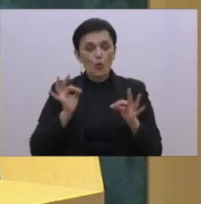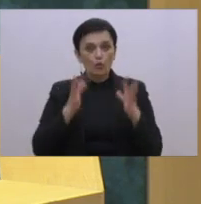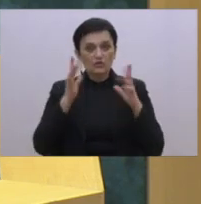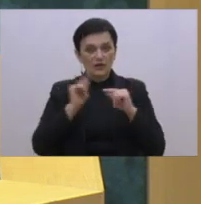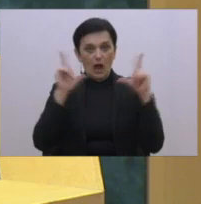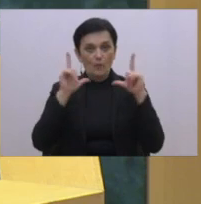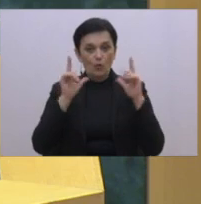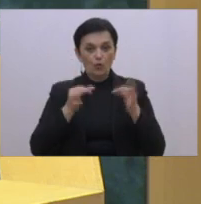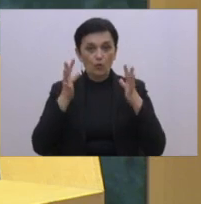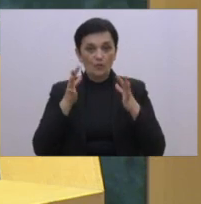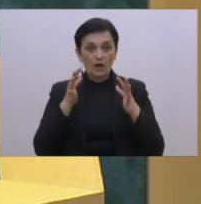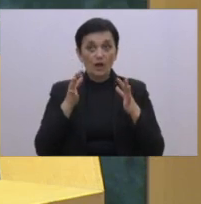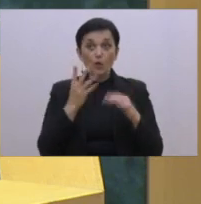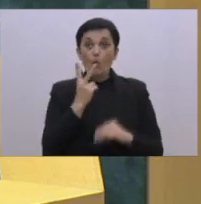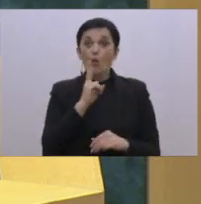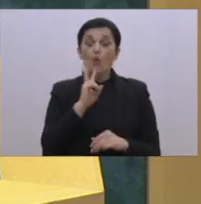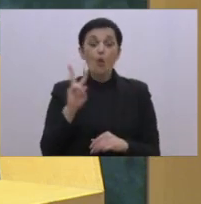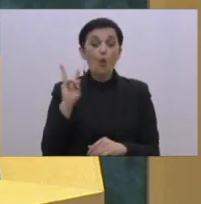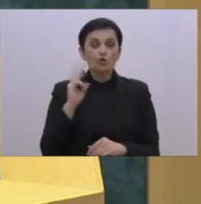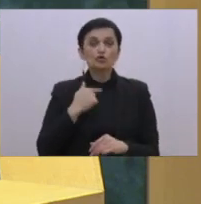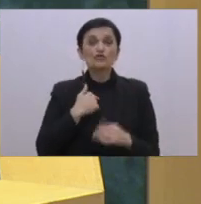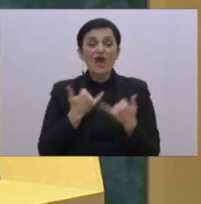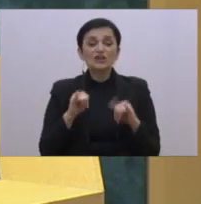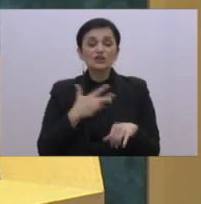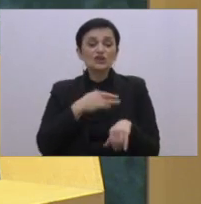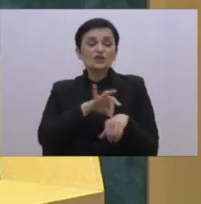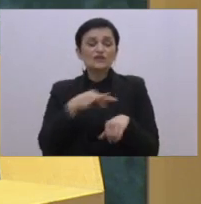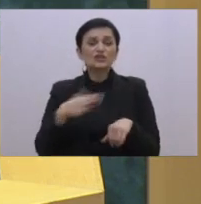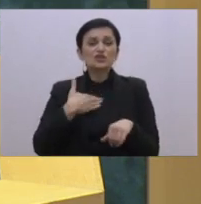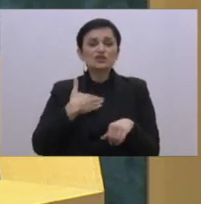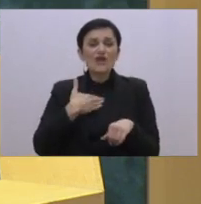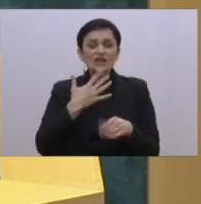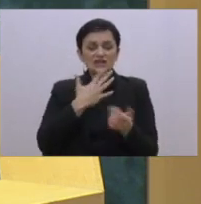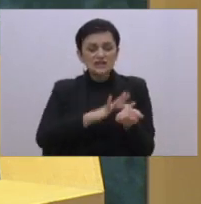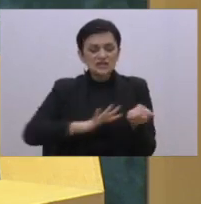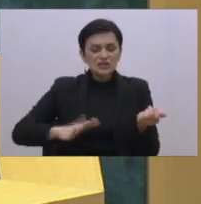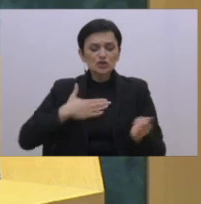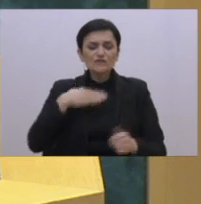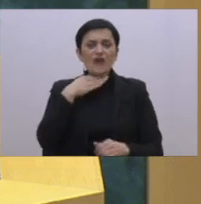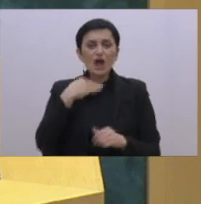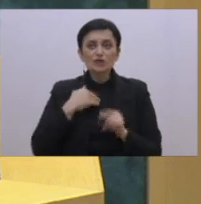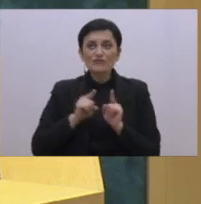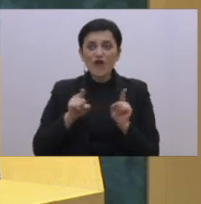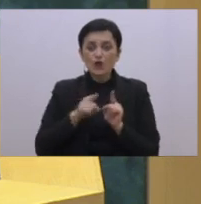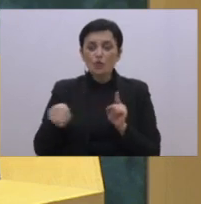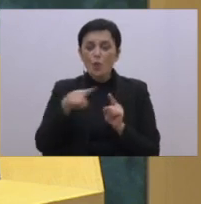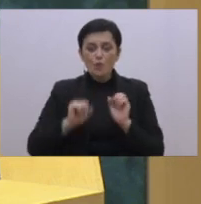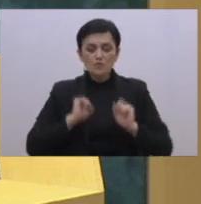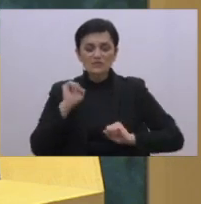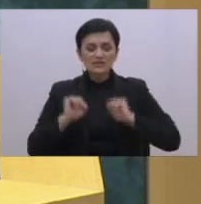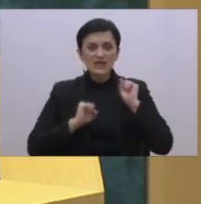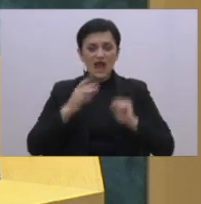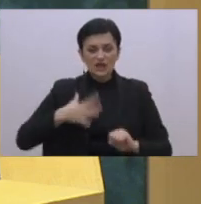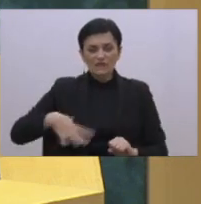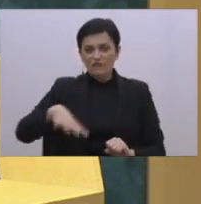გამოფხიზლება. ამ ორი წლის წინ ჩვენ გვიკვირს და გვტკივა ჩვენი სისხლის და ხორცის, ჩვენი ოპოზიციის მცდელობა